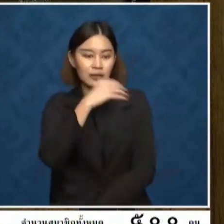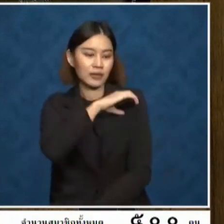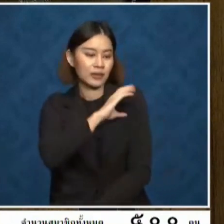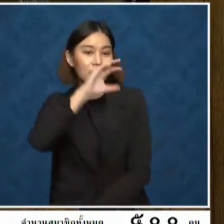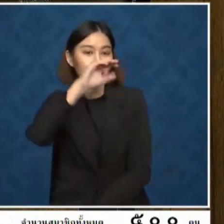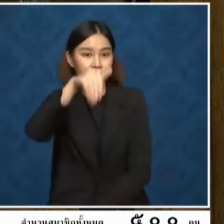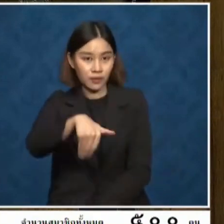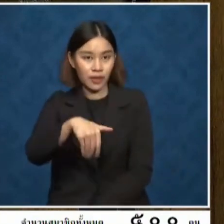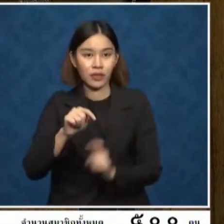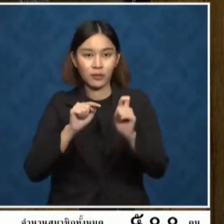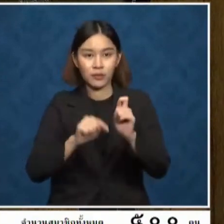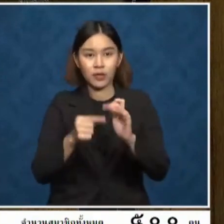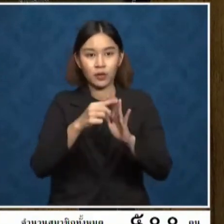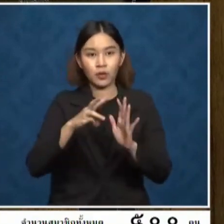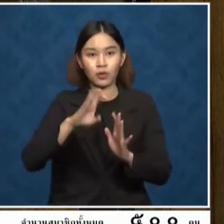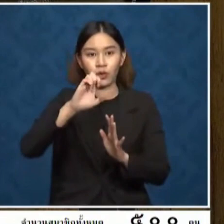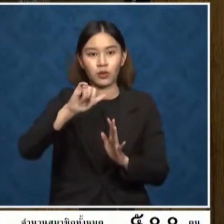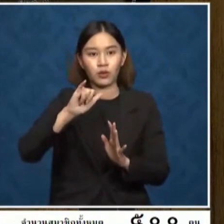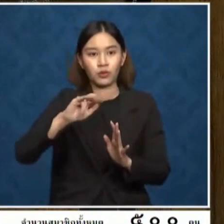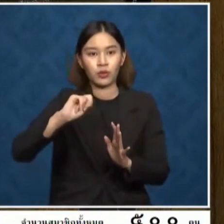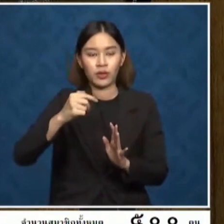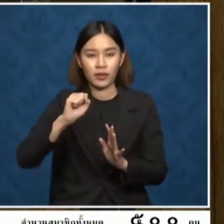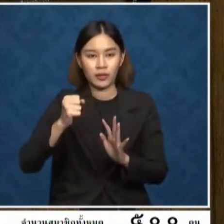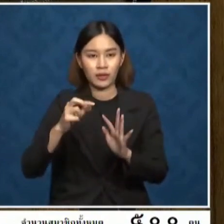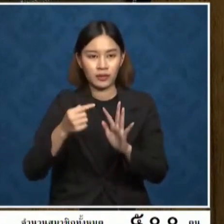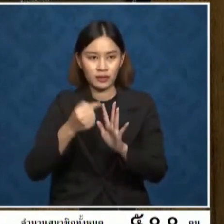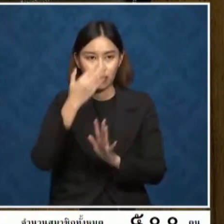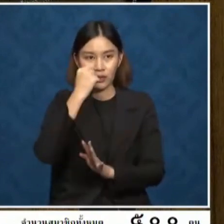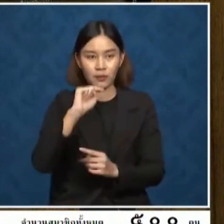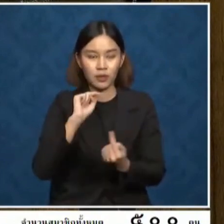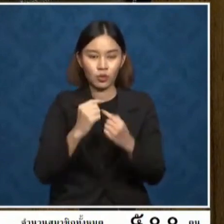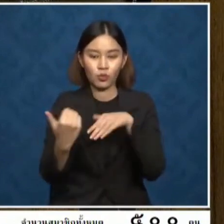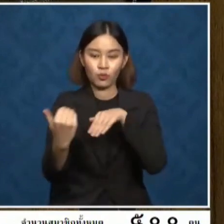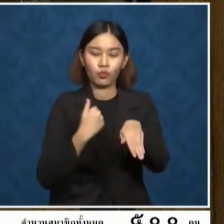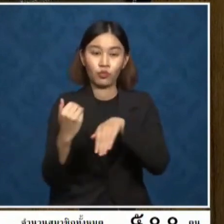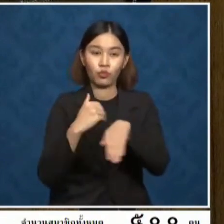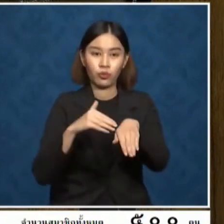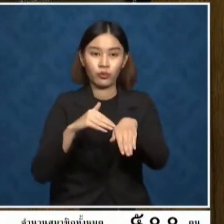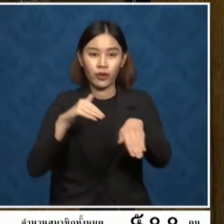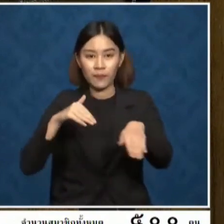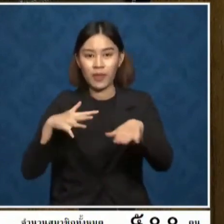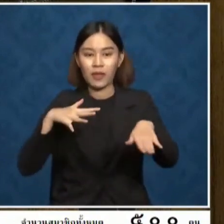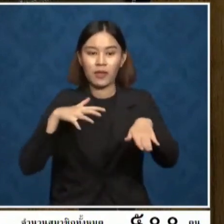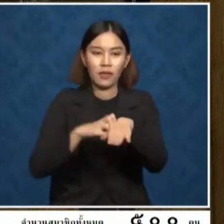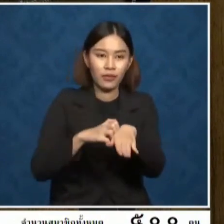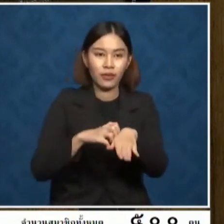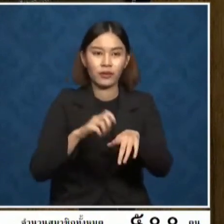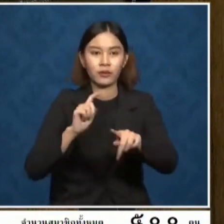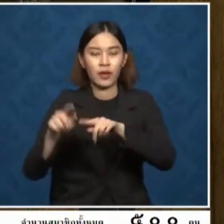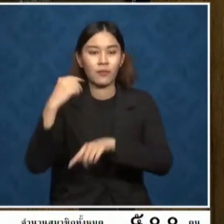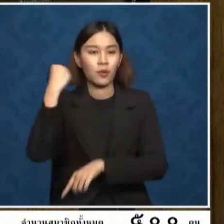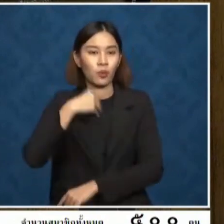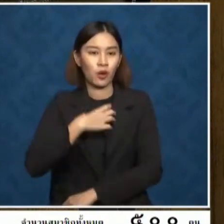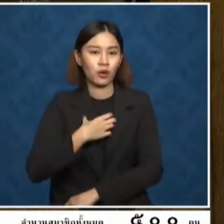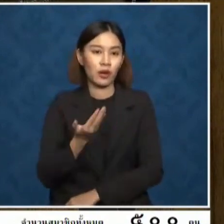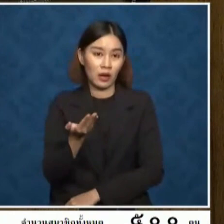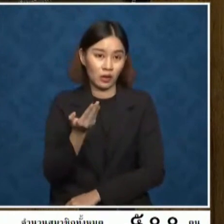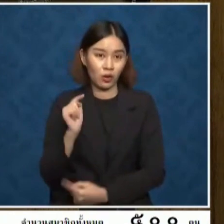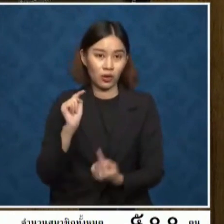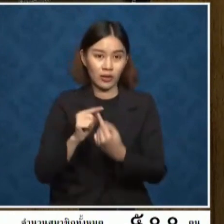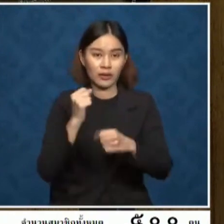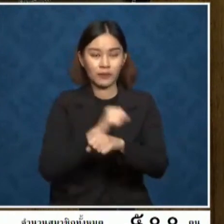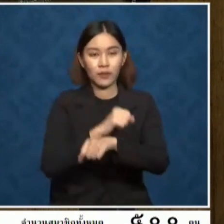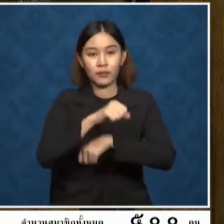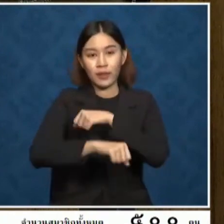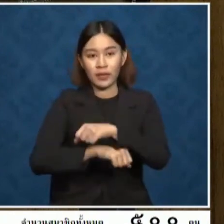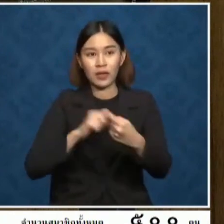เขานิพันอำเภอเวียงสะเนื่องจากจุดดังกล่าวมีปริมาณการจราจรสูงและเกิดอุบัติเหตุบ่อยดิฉันจึงอยากขอให้มีการดำเนินการ